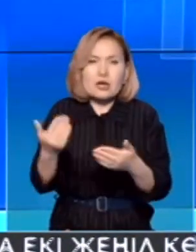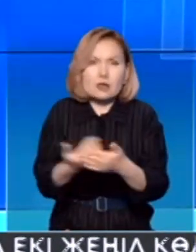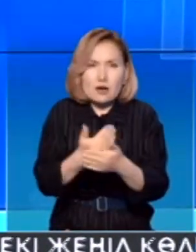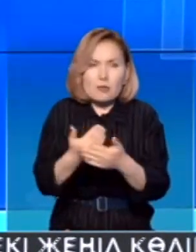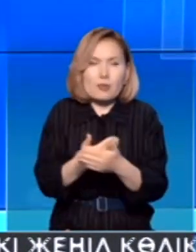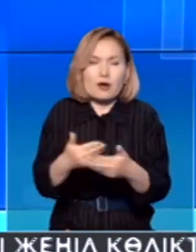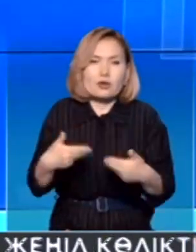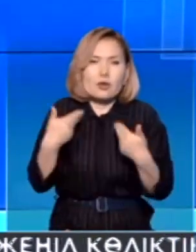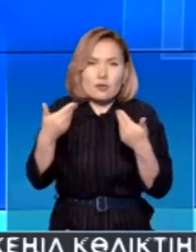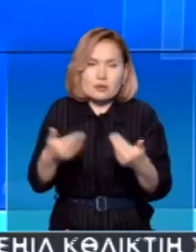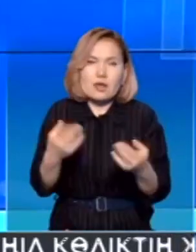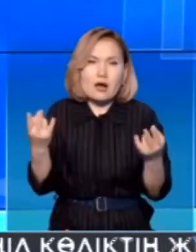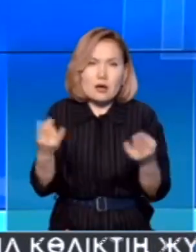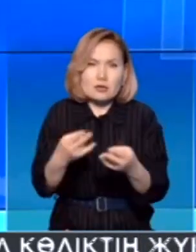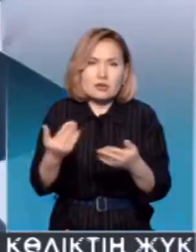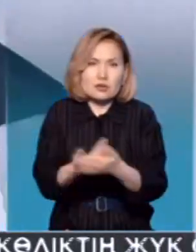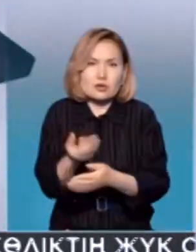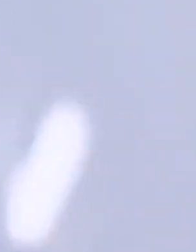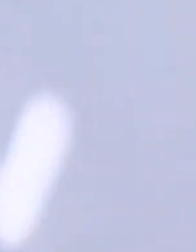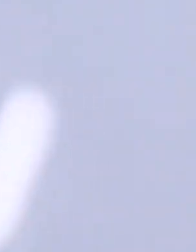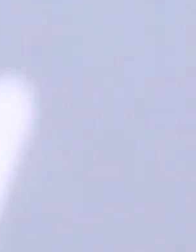ұсынған дерегіміз қажетіңізге жарасын.